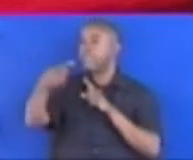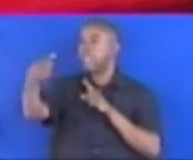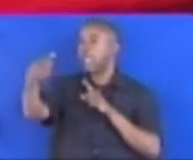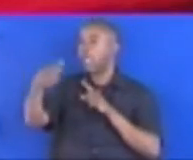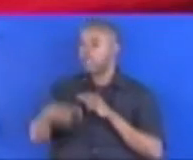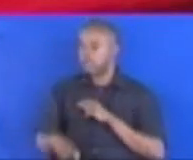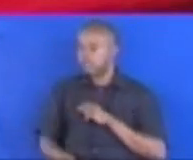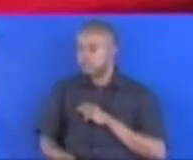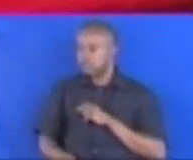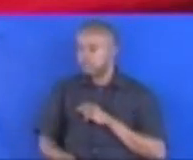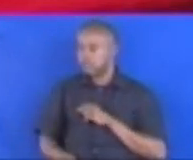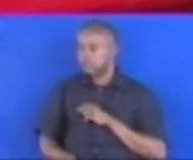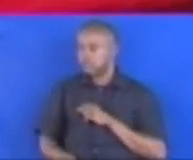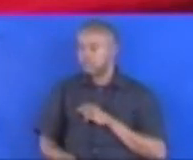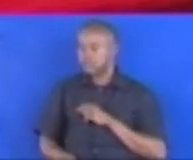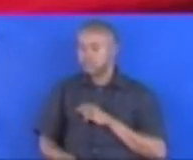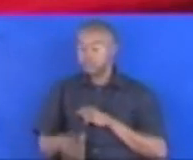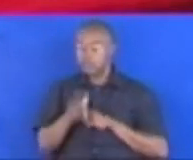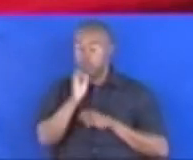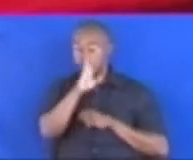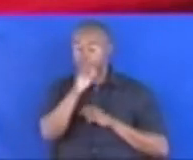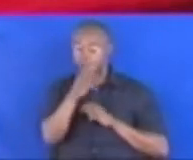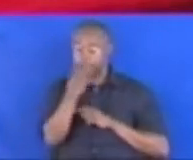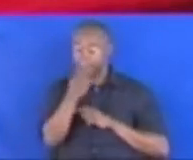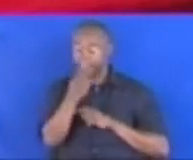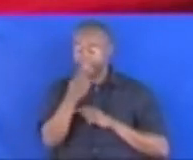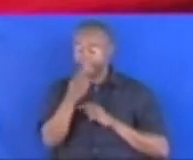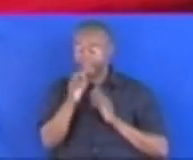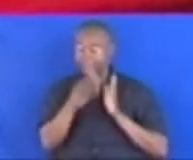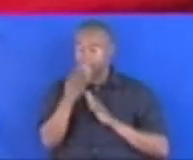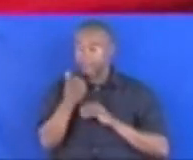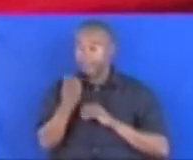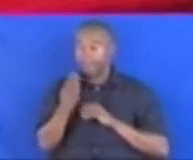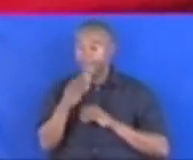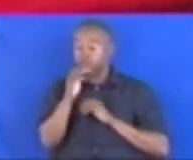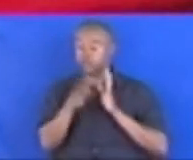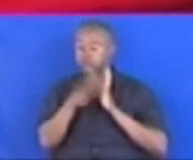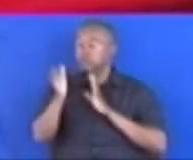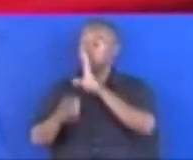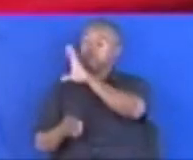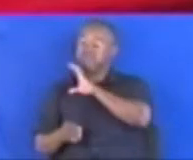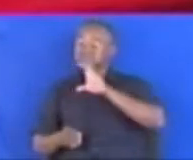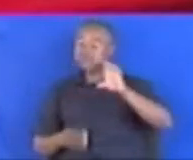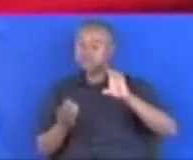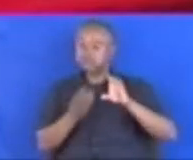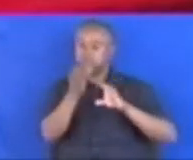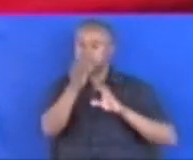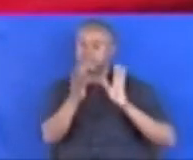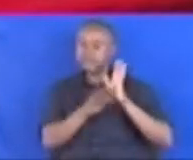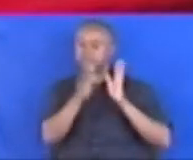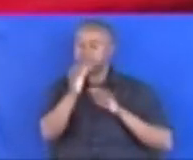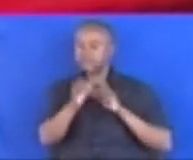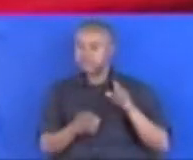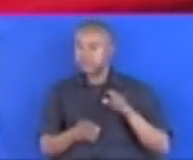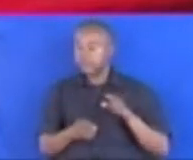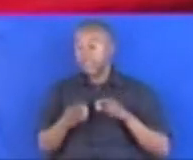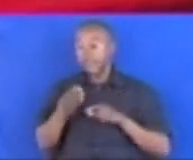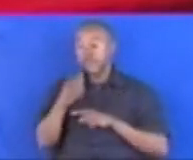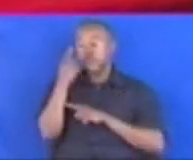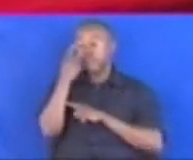2021 fedha zilizopelekwa zilikuwa ni shilingi milioni 90 sawa na 9% kati ya shilingi